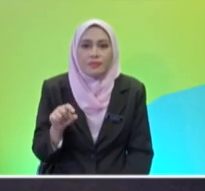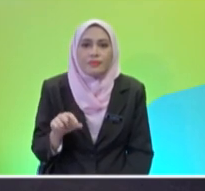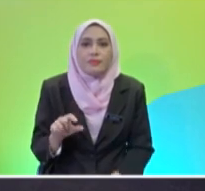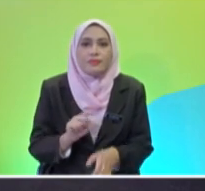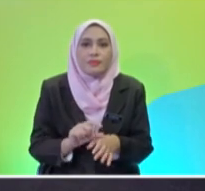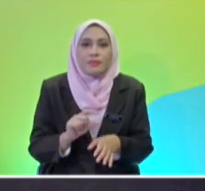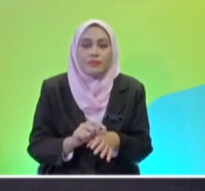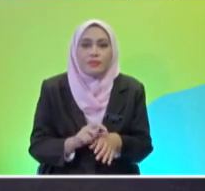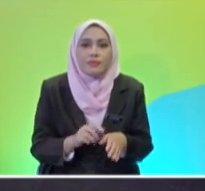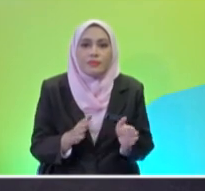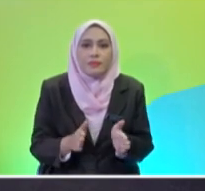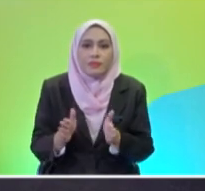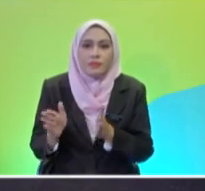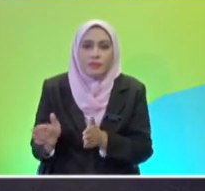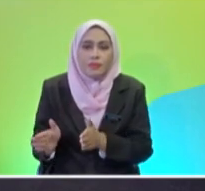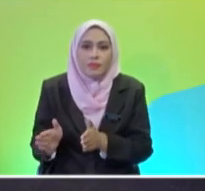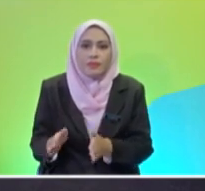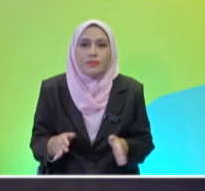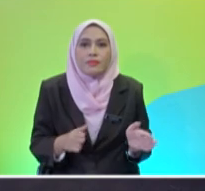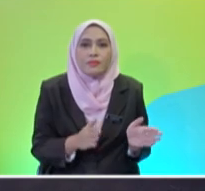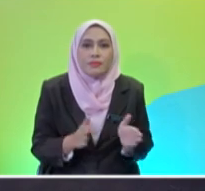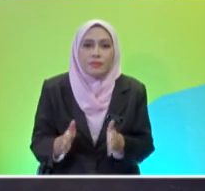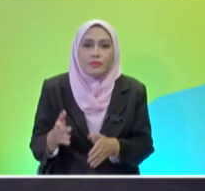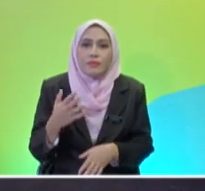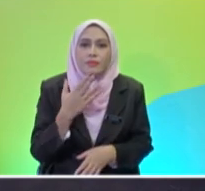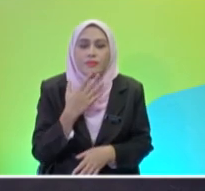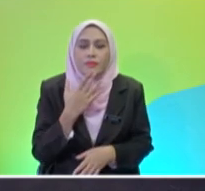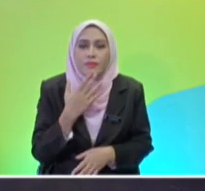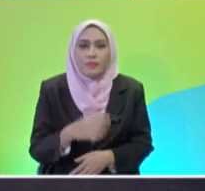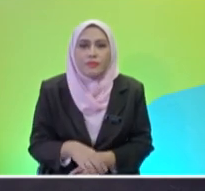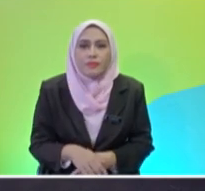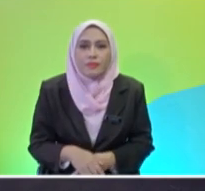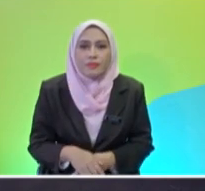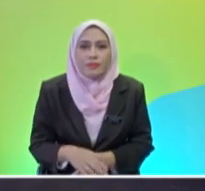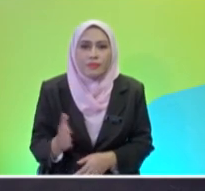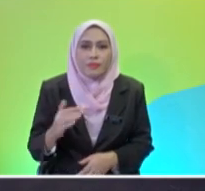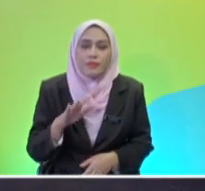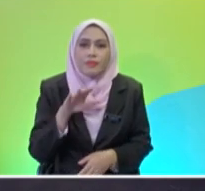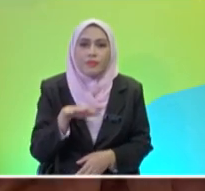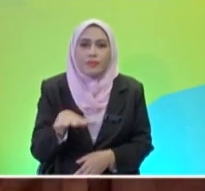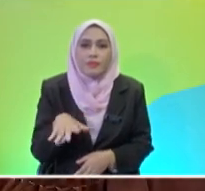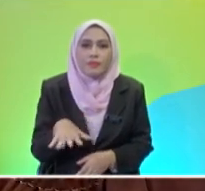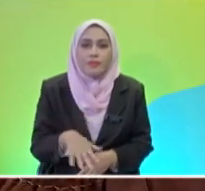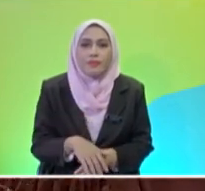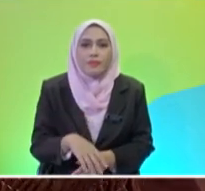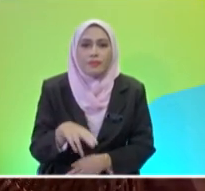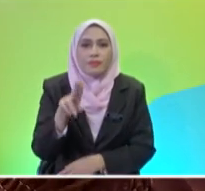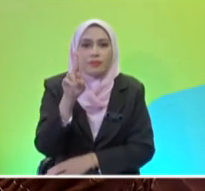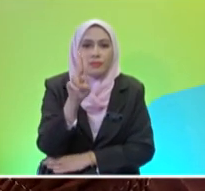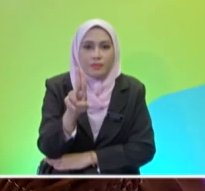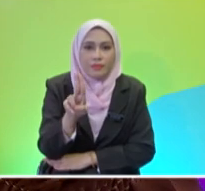suku kata, mengikut warna. Okey, jom kita eja sama-sama. U